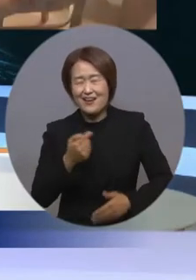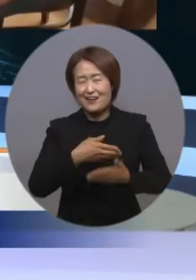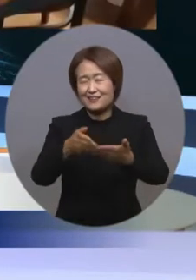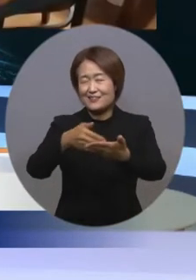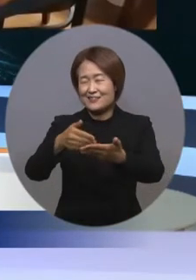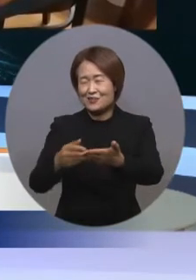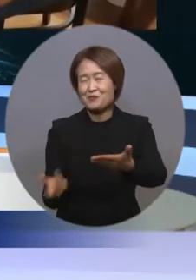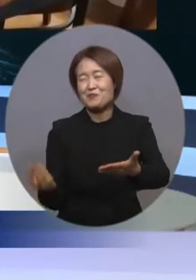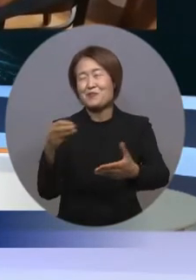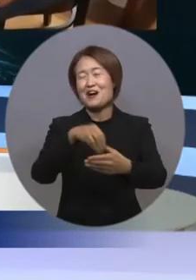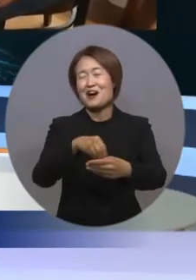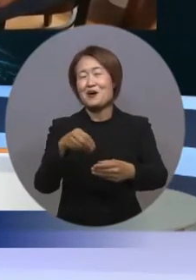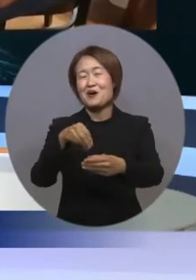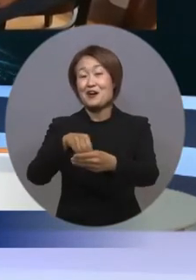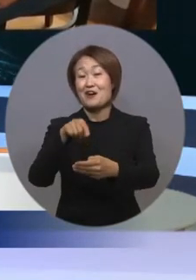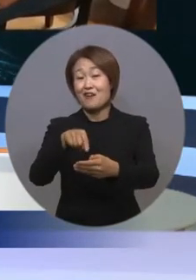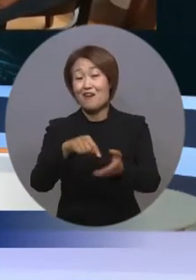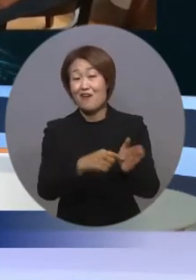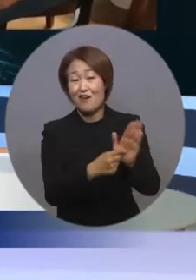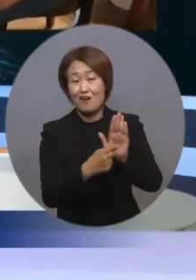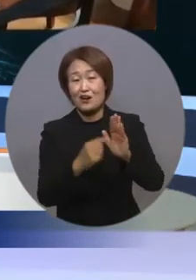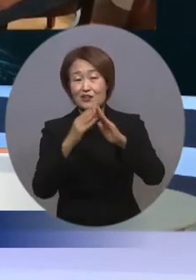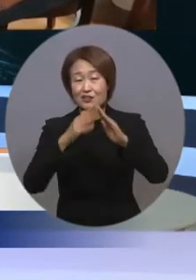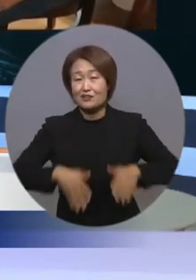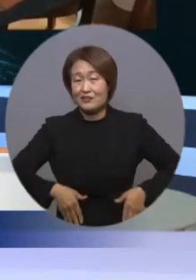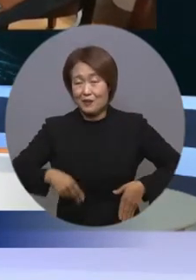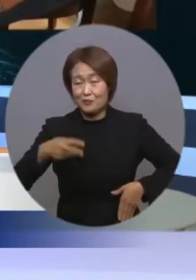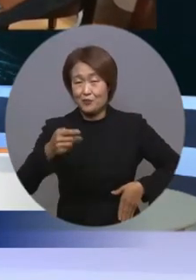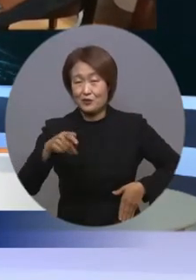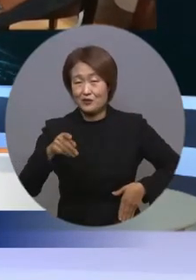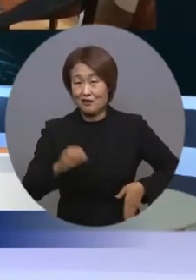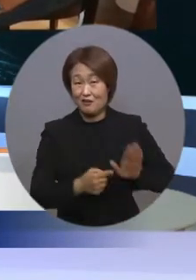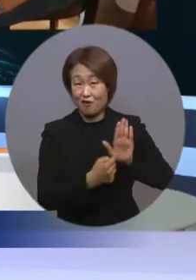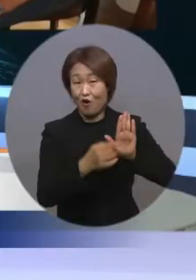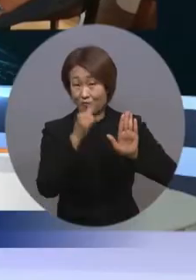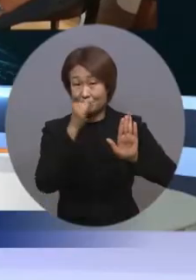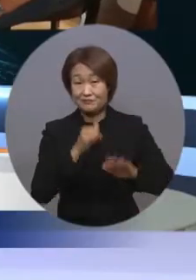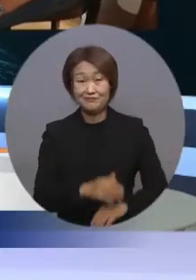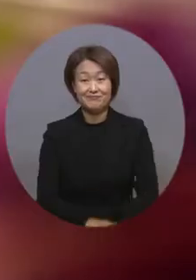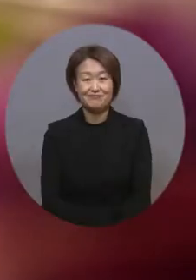개인전이 전남 도청에 마련됐습니다. 이소영 기자가 소개합니다.